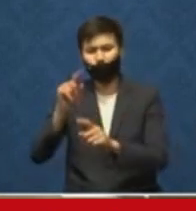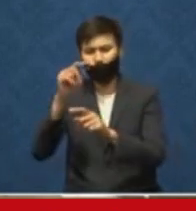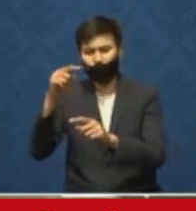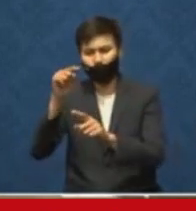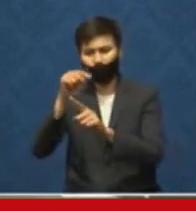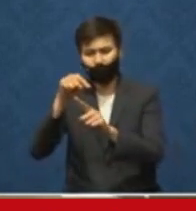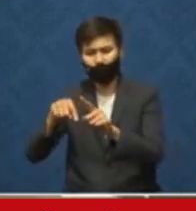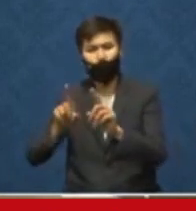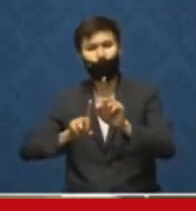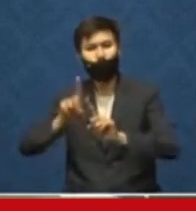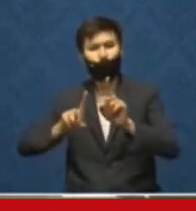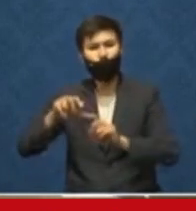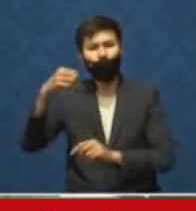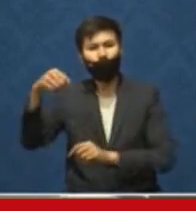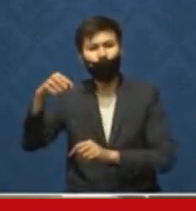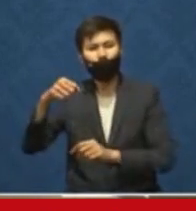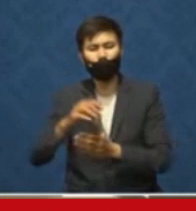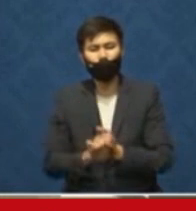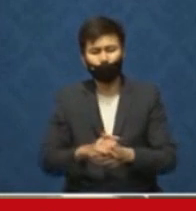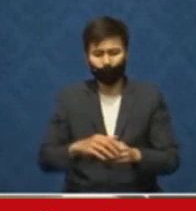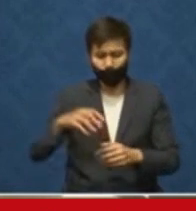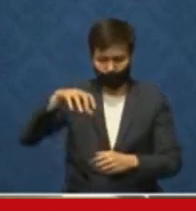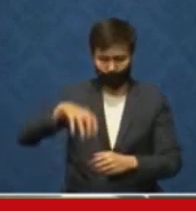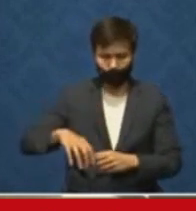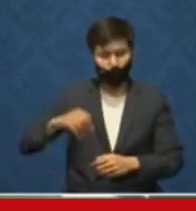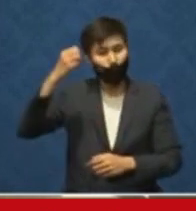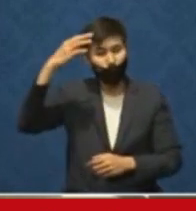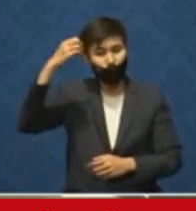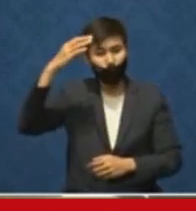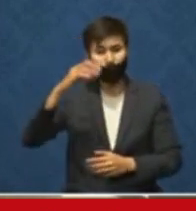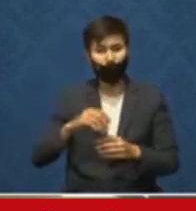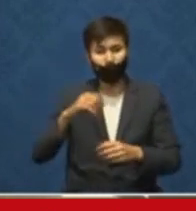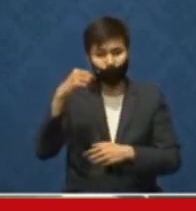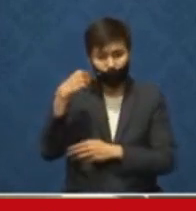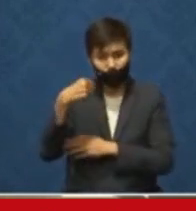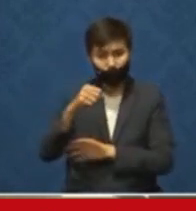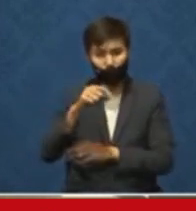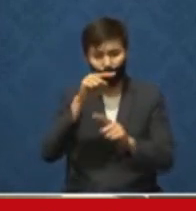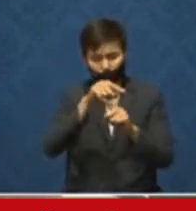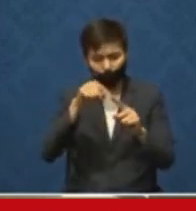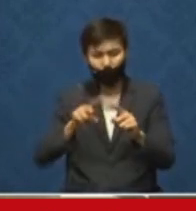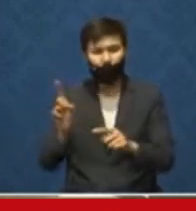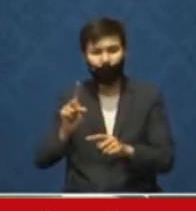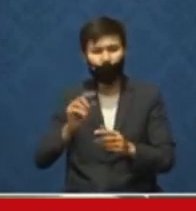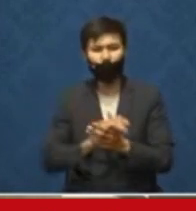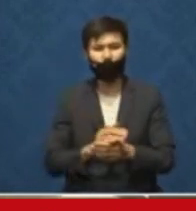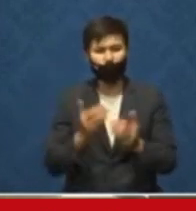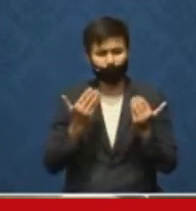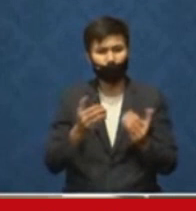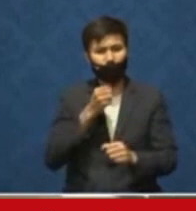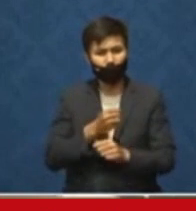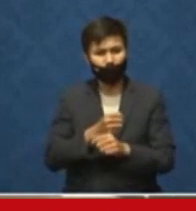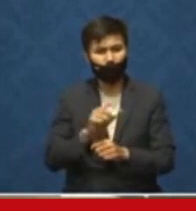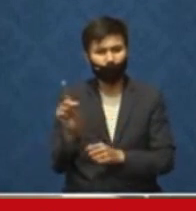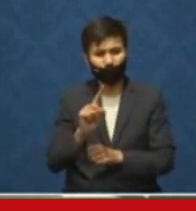ถือหุ้น 10เปอร์เซ็นต์ขอให้ทุนใหญ่เก้าสิบทูลฯอ่ะแล้วมันเป็นโรงไฟฟ้าชุมชนอย่าง